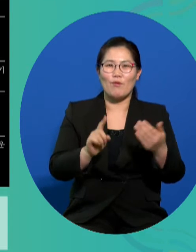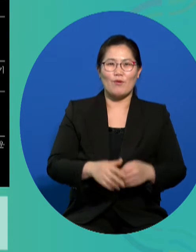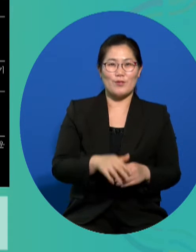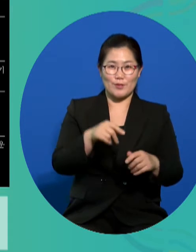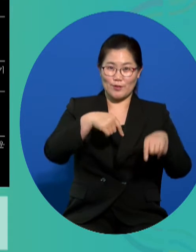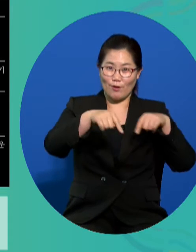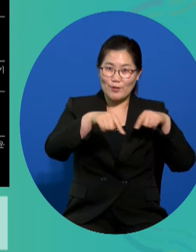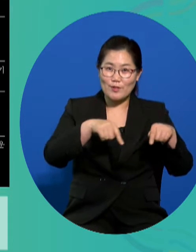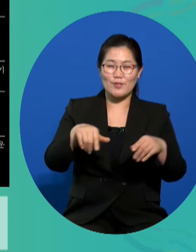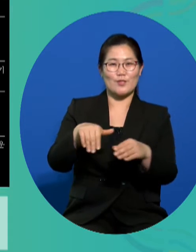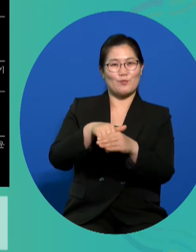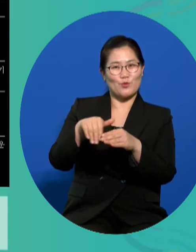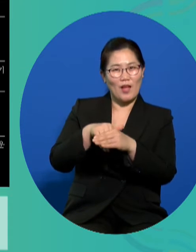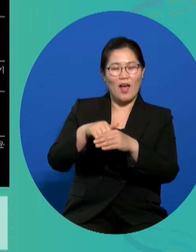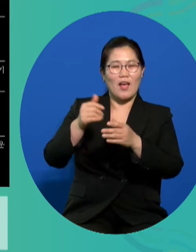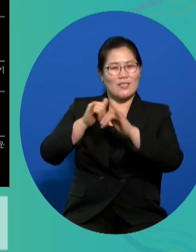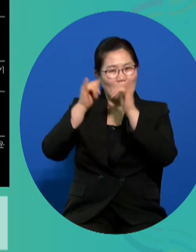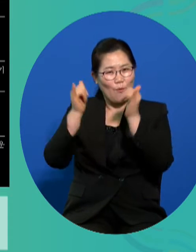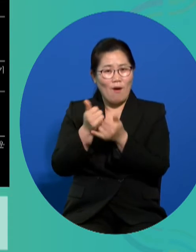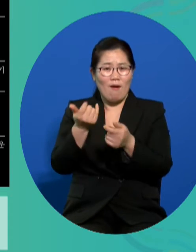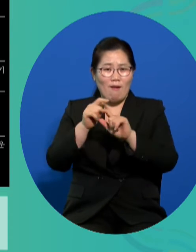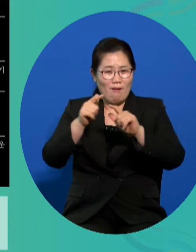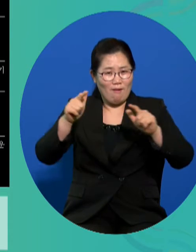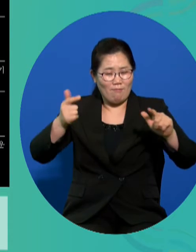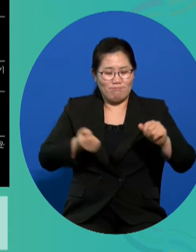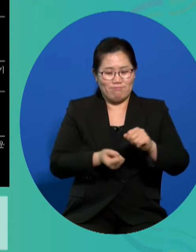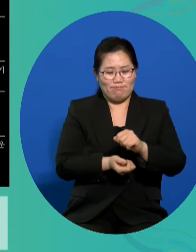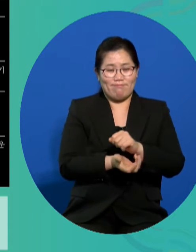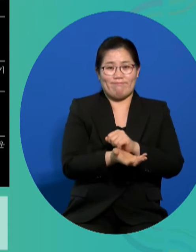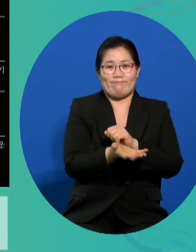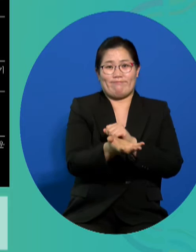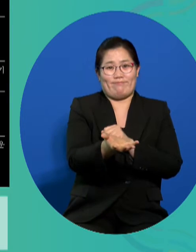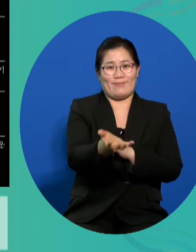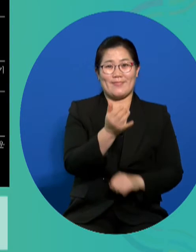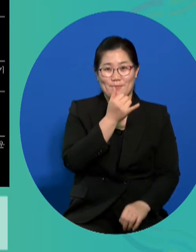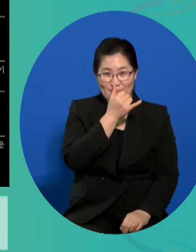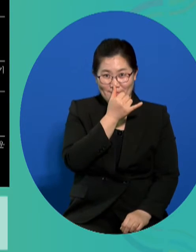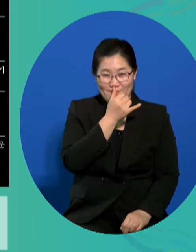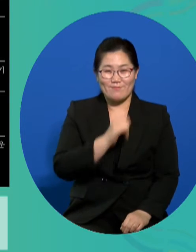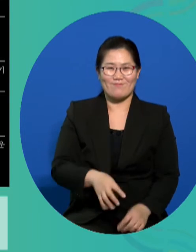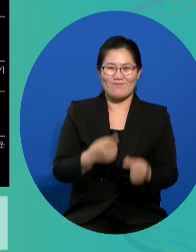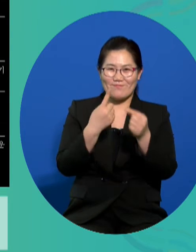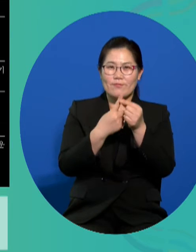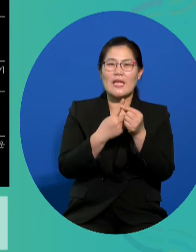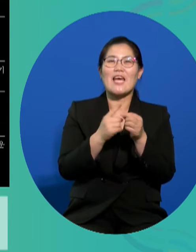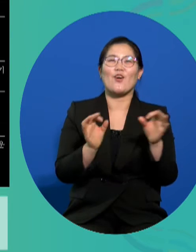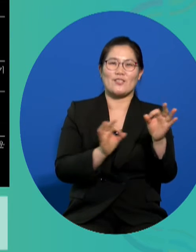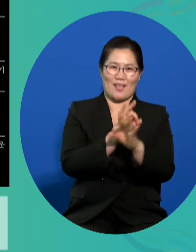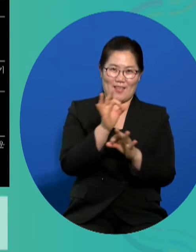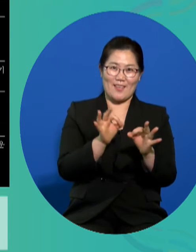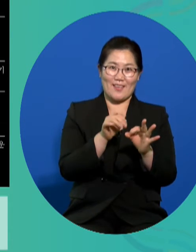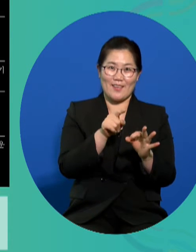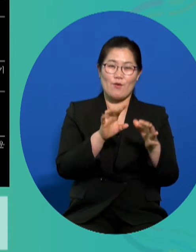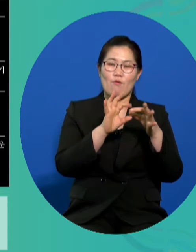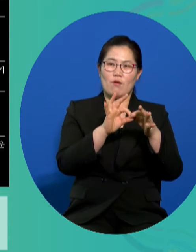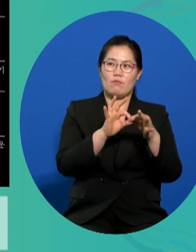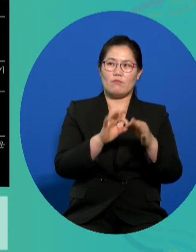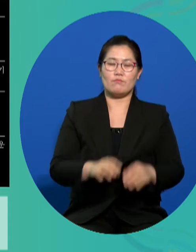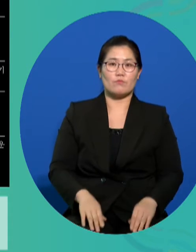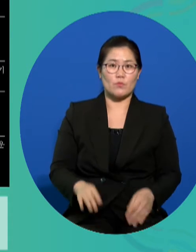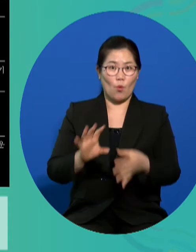큰 영향력을 미칩니다. 물론 대표적으로 우리가 알 수 있는 게 이제 경제적인 부분이겠죠. 뭐 경제적으로 올림픽이